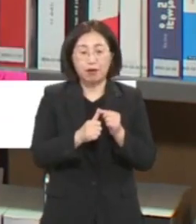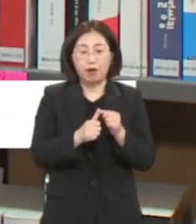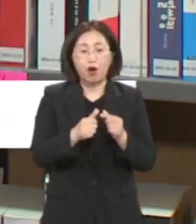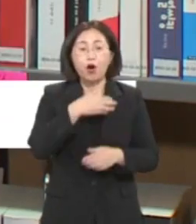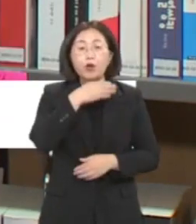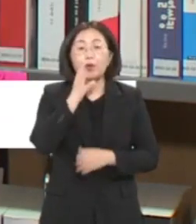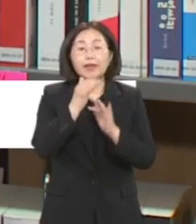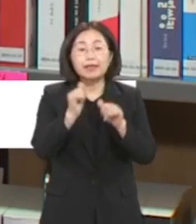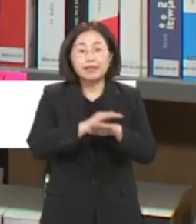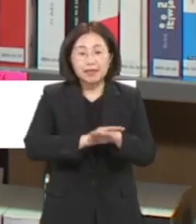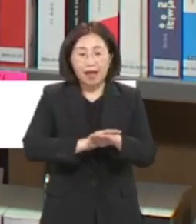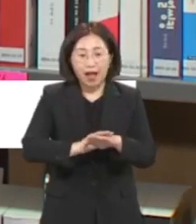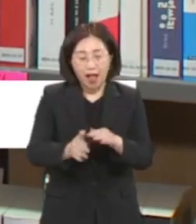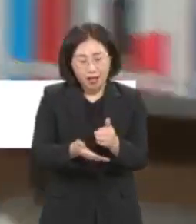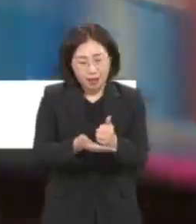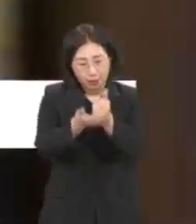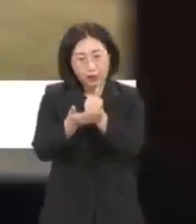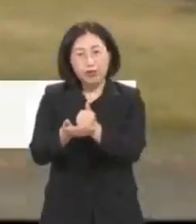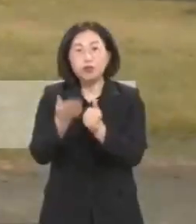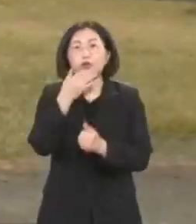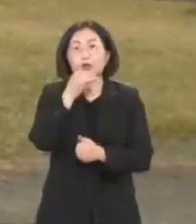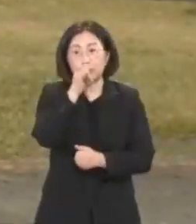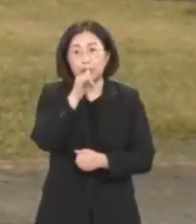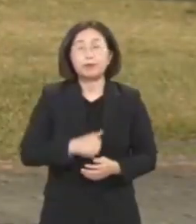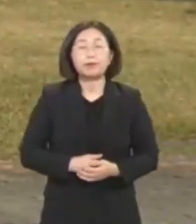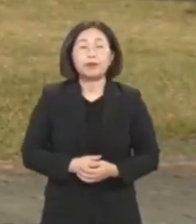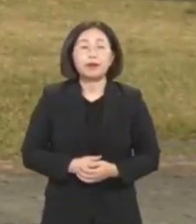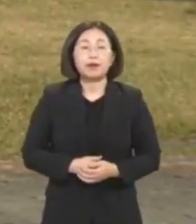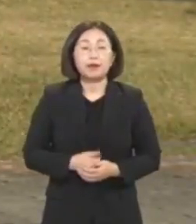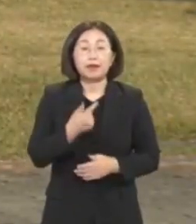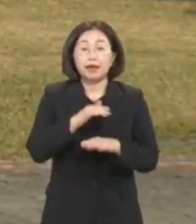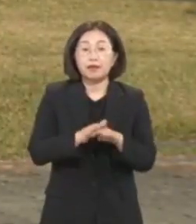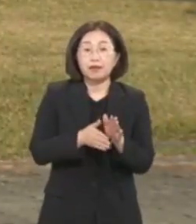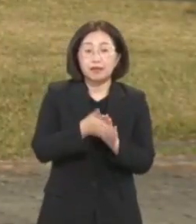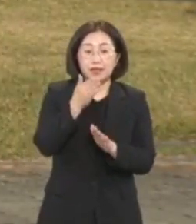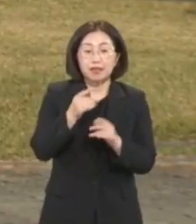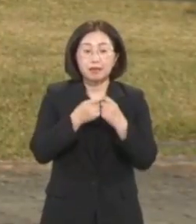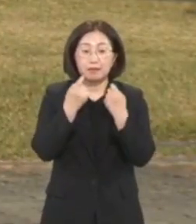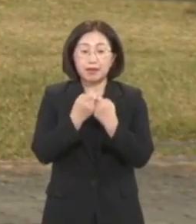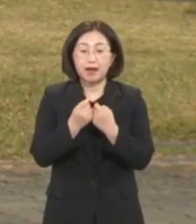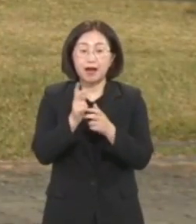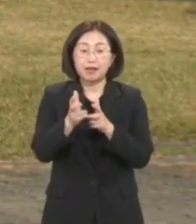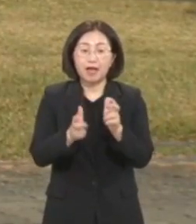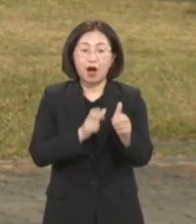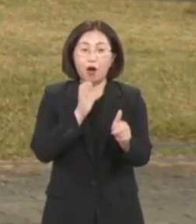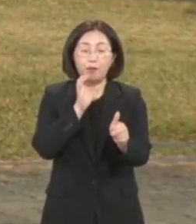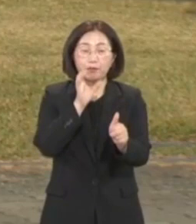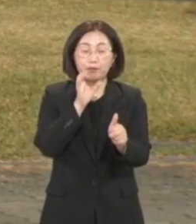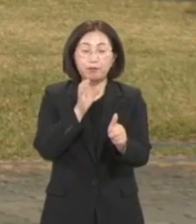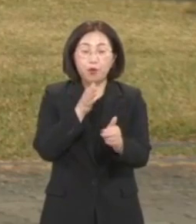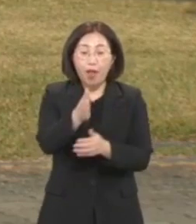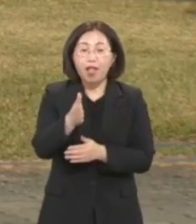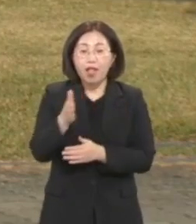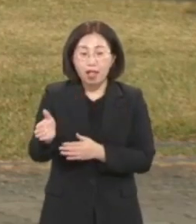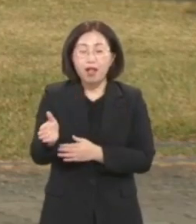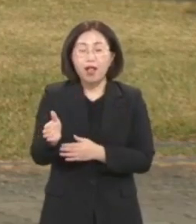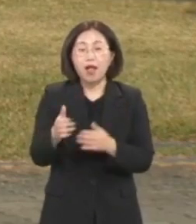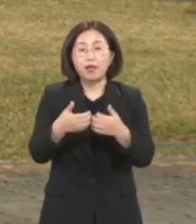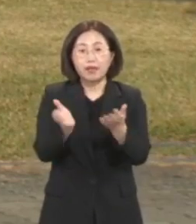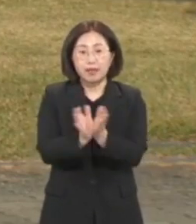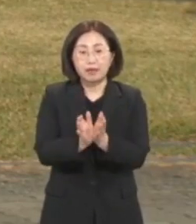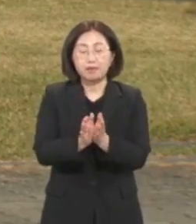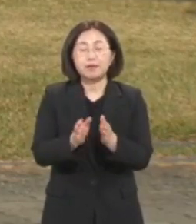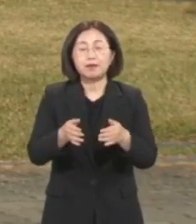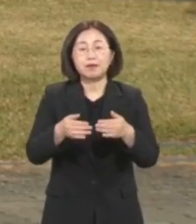어르신들을 잘 더 섬길 수 있도록 이와 함께 대전시는 민간 유탁 사업 관련 TF 팀을 꾸려 시의 민간 유탁 사업